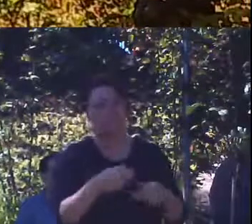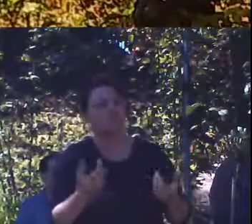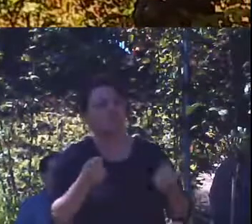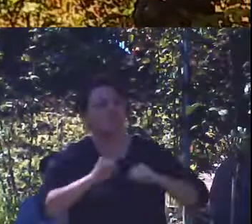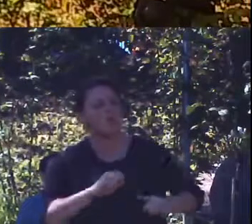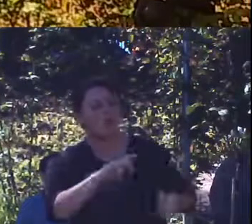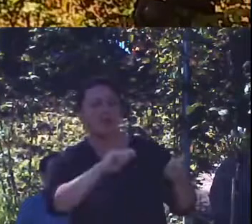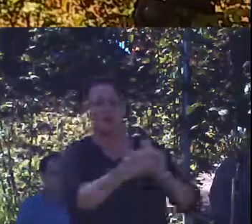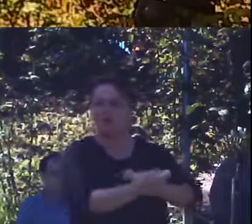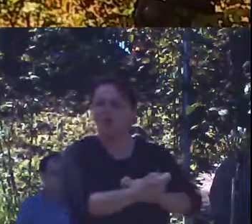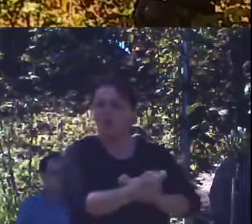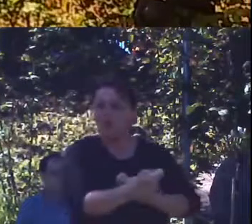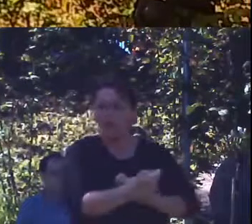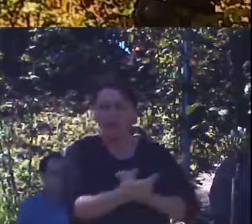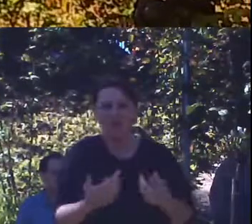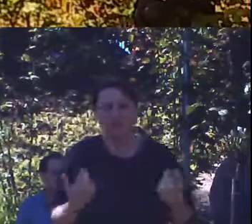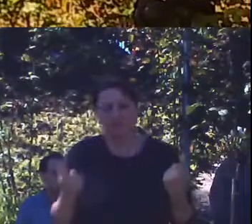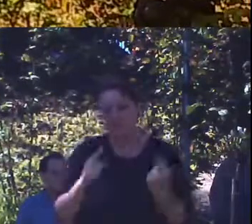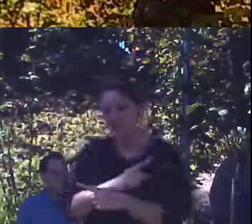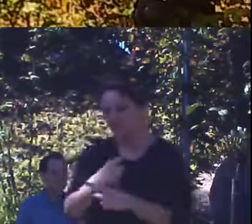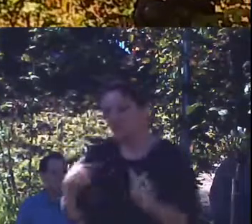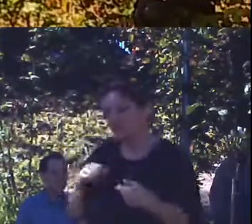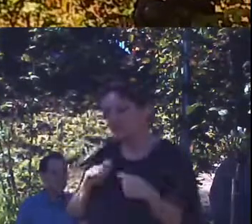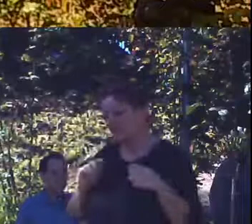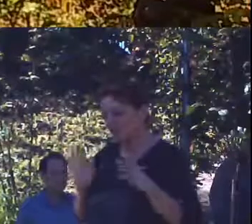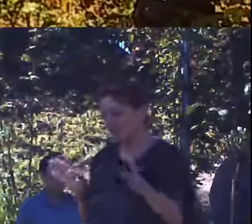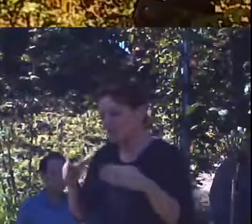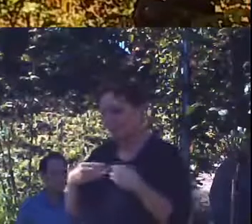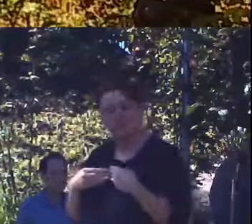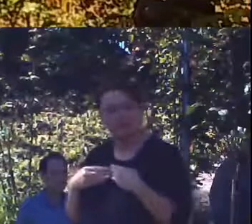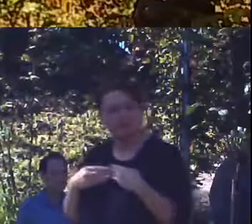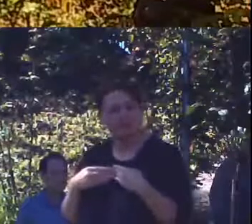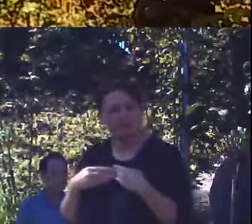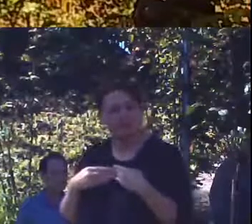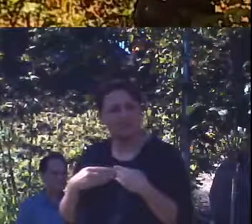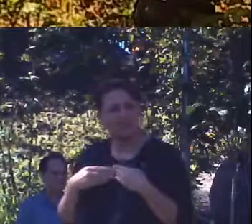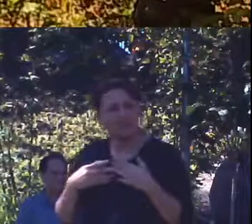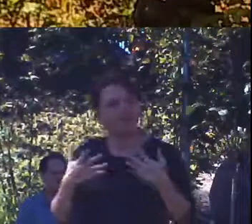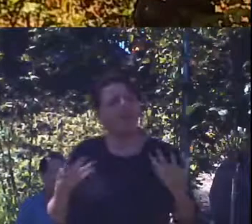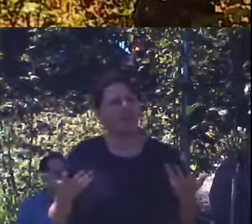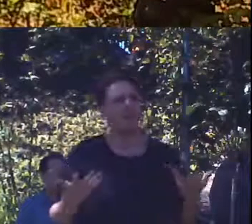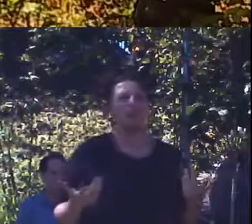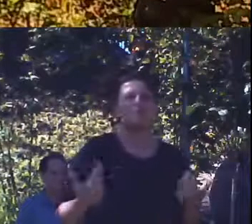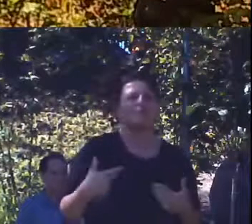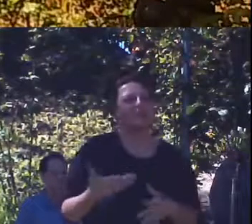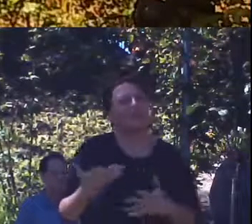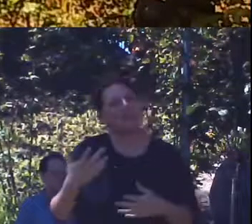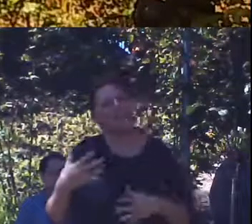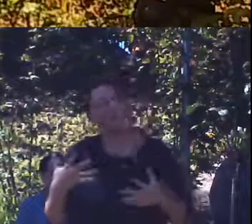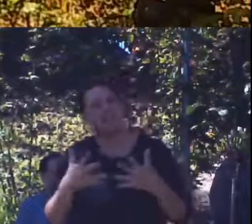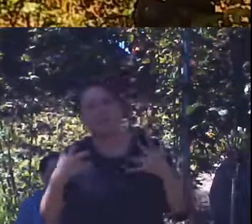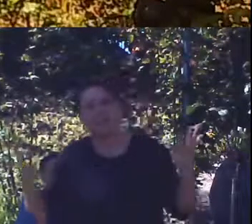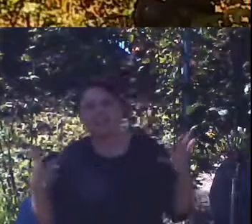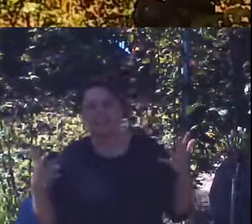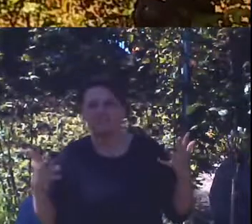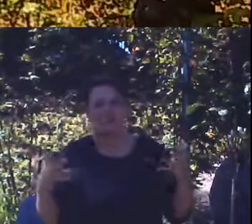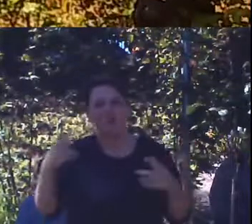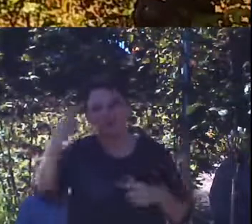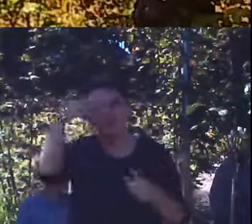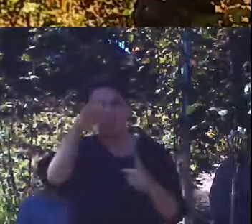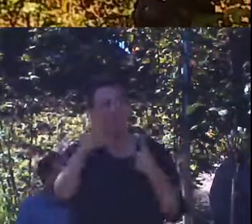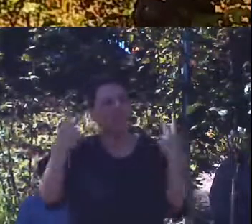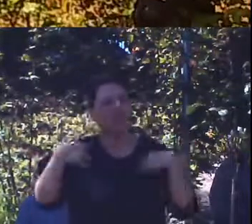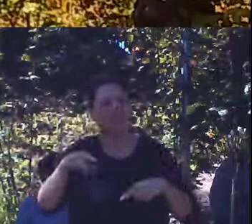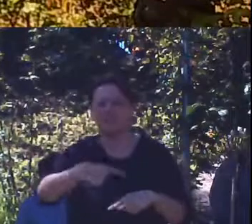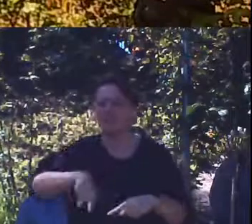stessi ecco questo mi fa dire che la grande questione della nostra vita non è convertire il peccatore